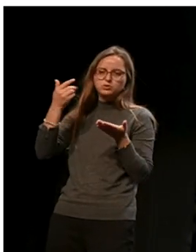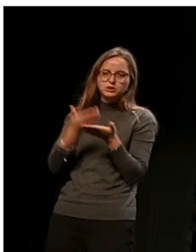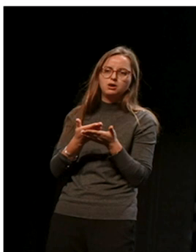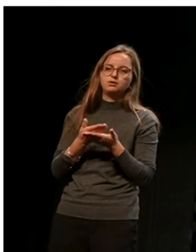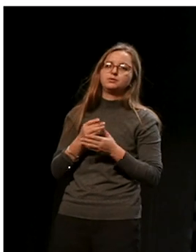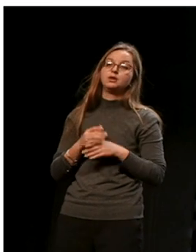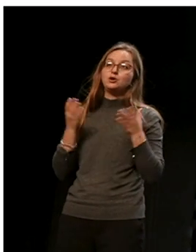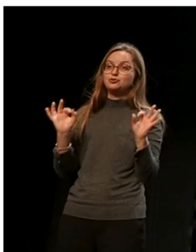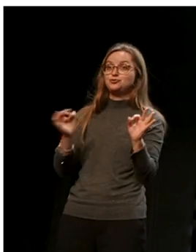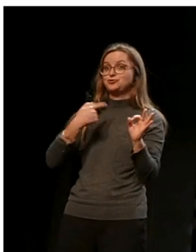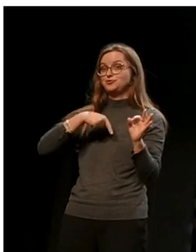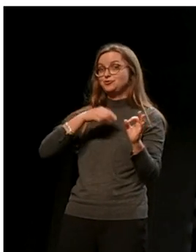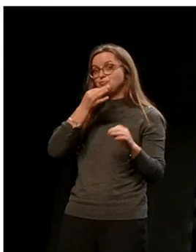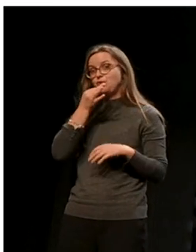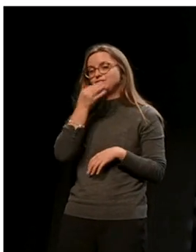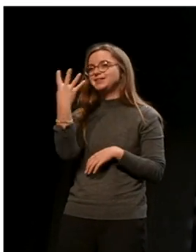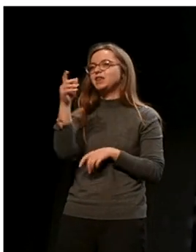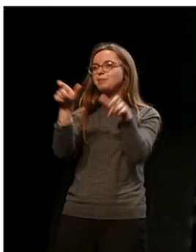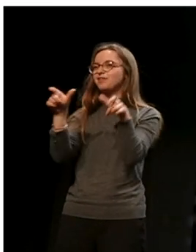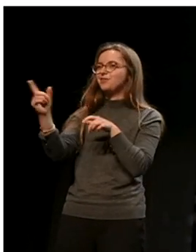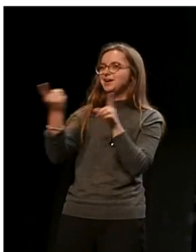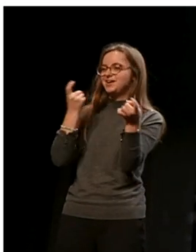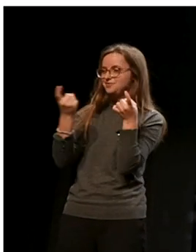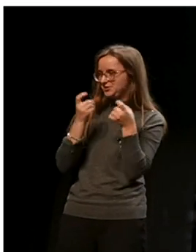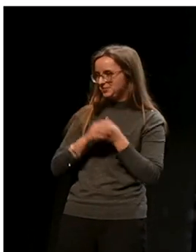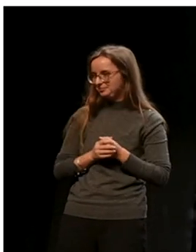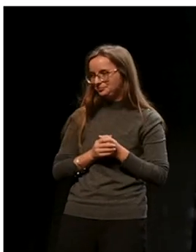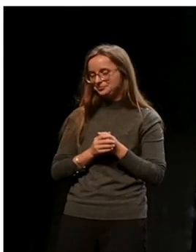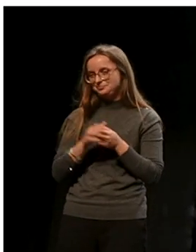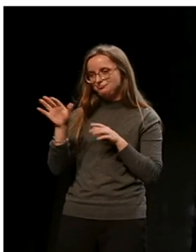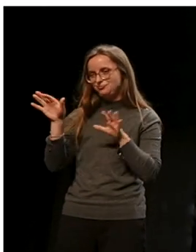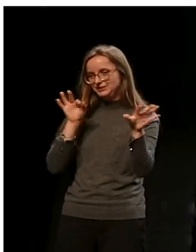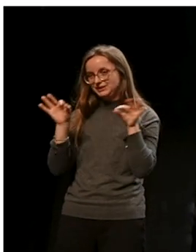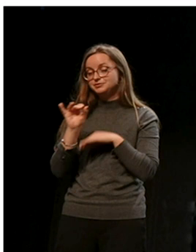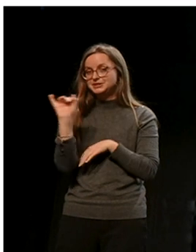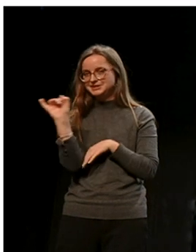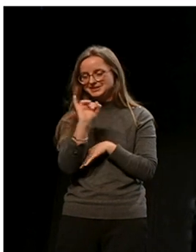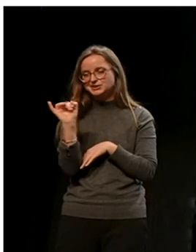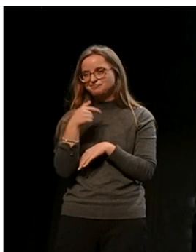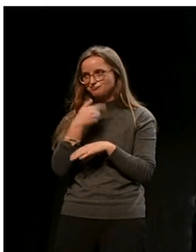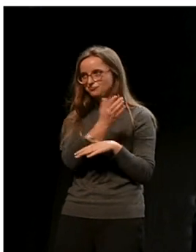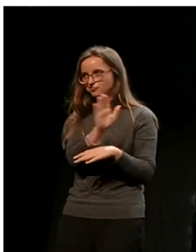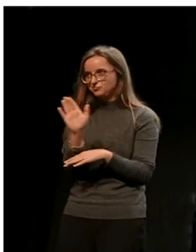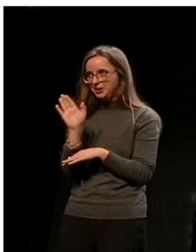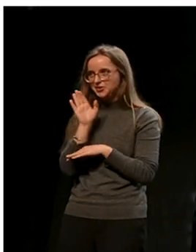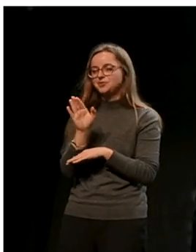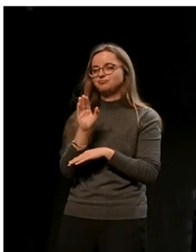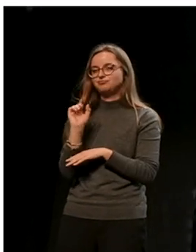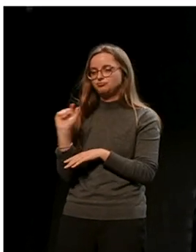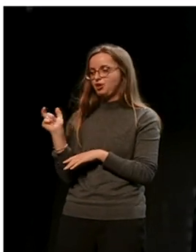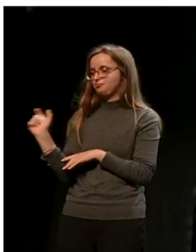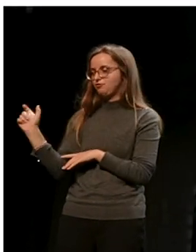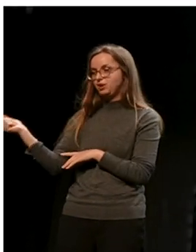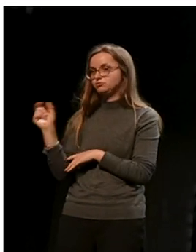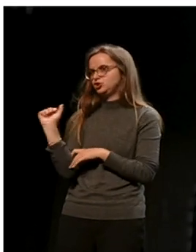on a invité 4 personnes et je vous propose de vous présenter les uns après les autres. Ça sera peut-être